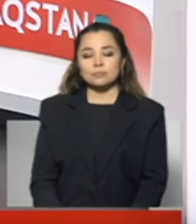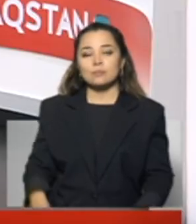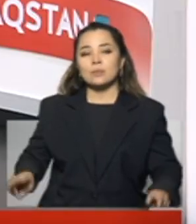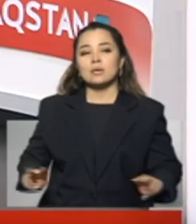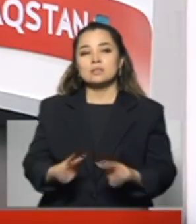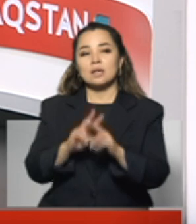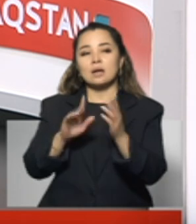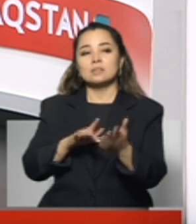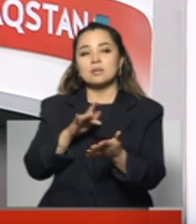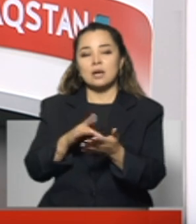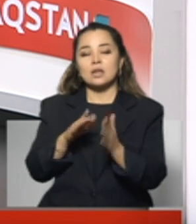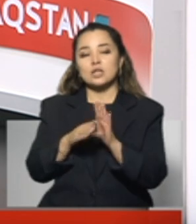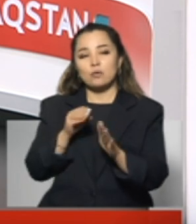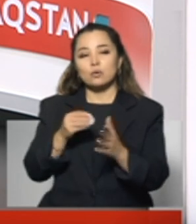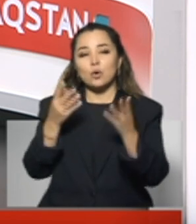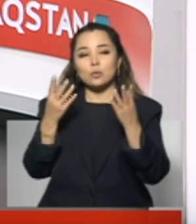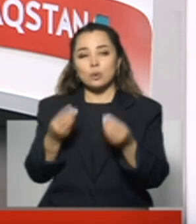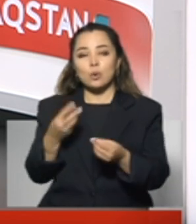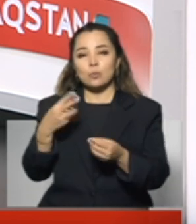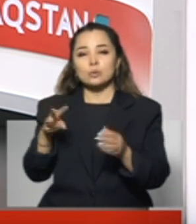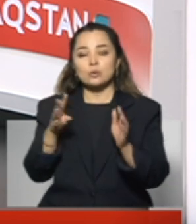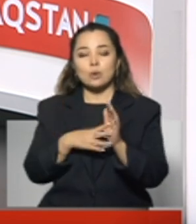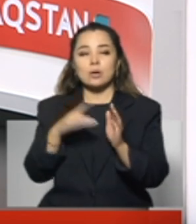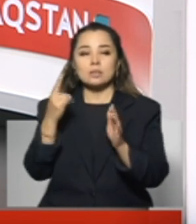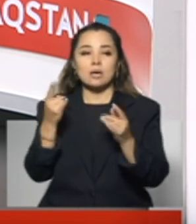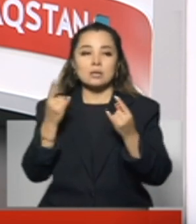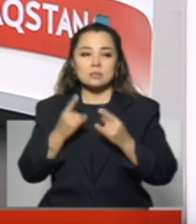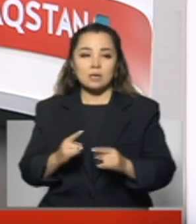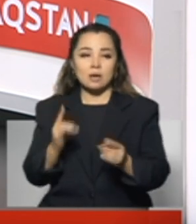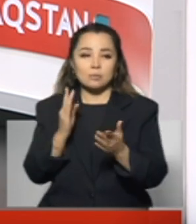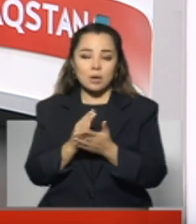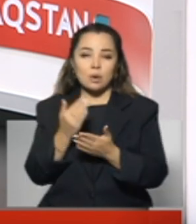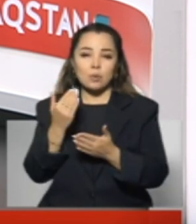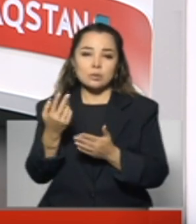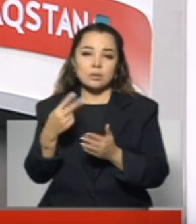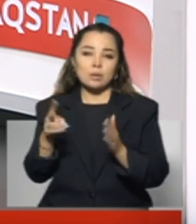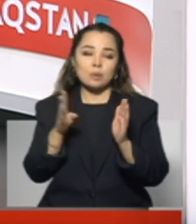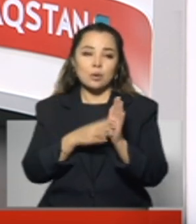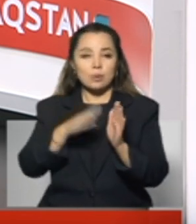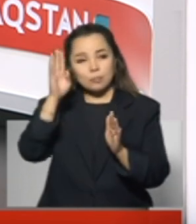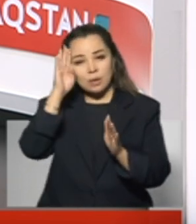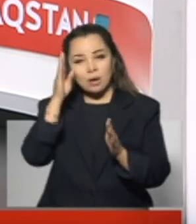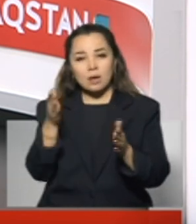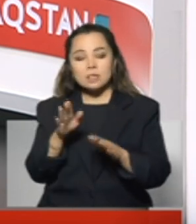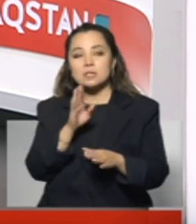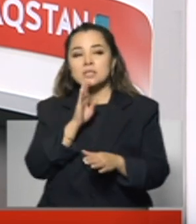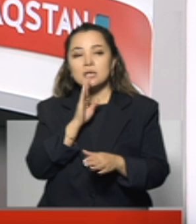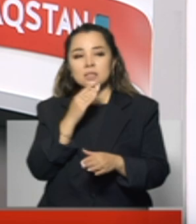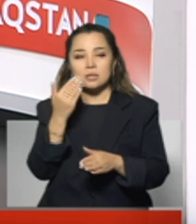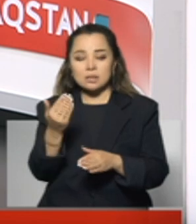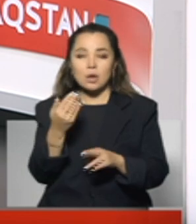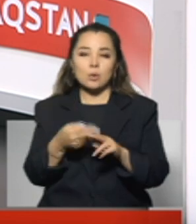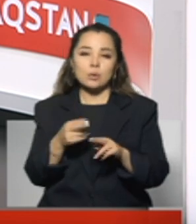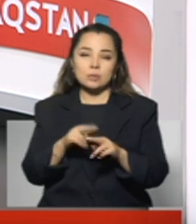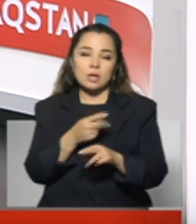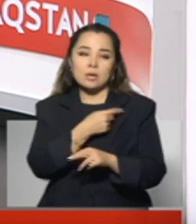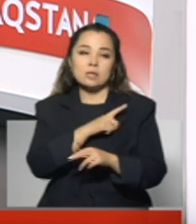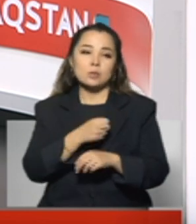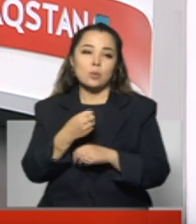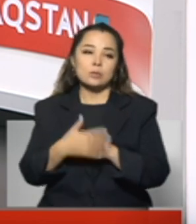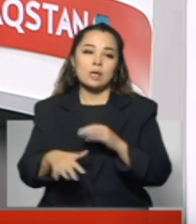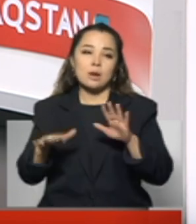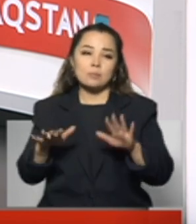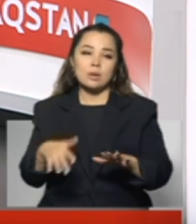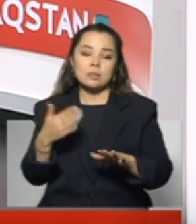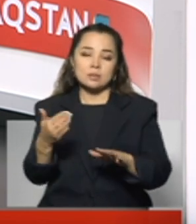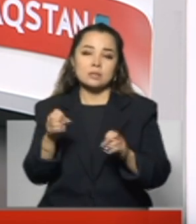Елордада бүгін, яғни референдум күні 39-сы бүдінеге келді. Оның 29-сы ұл қалғаны қыз бала. Перинаталды